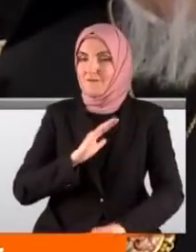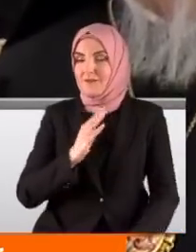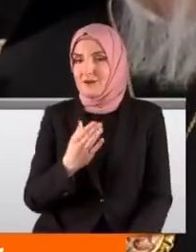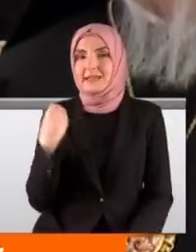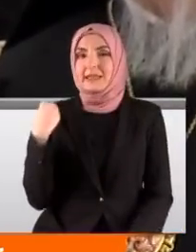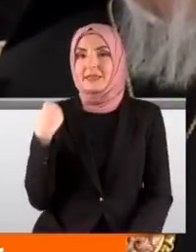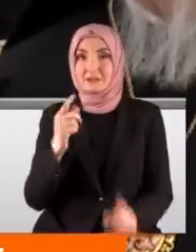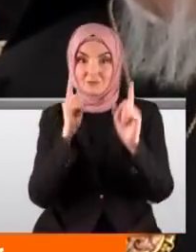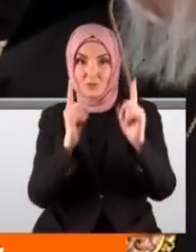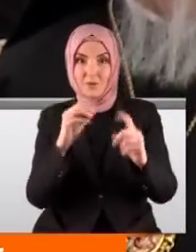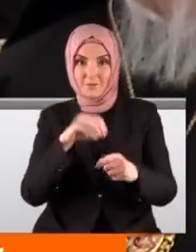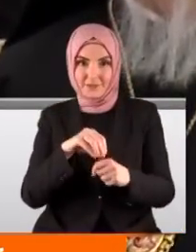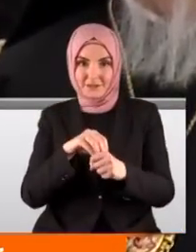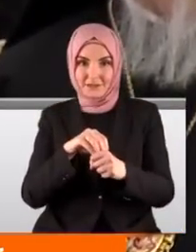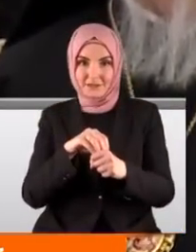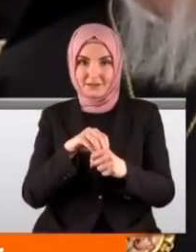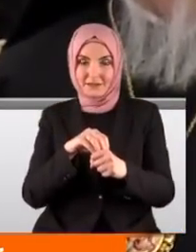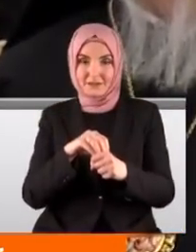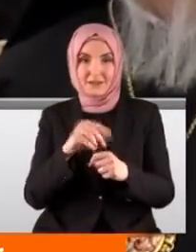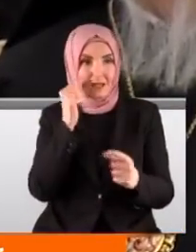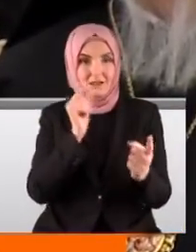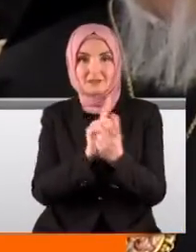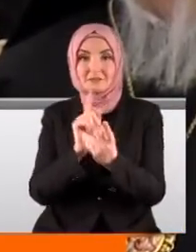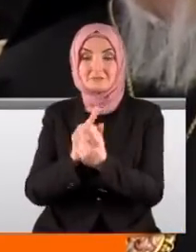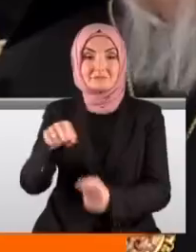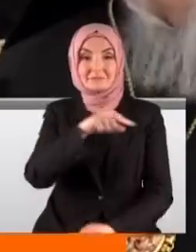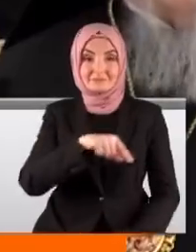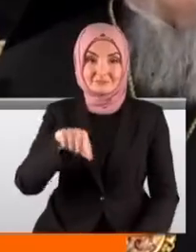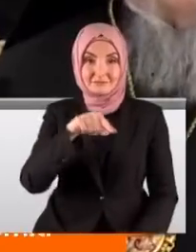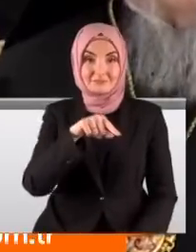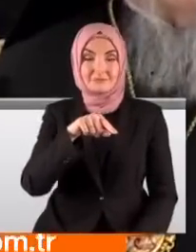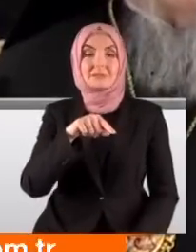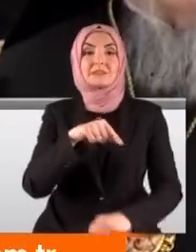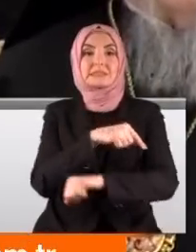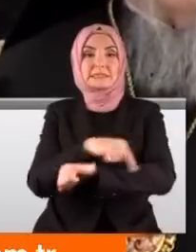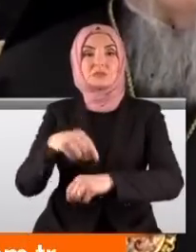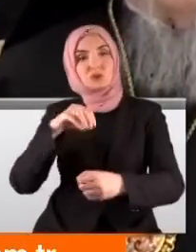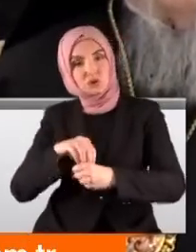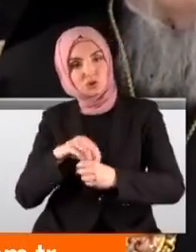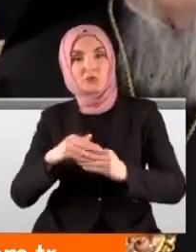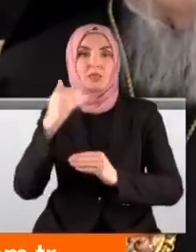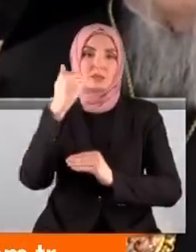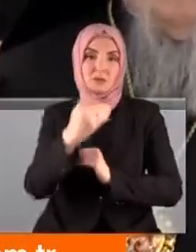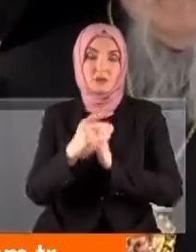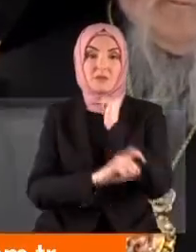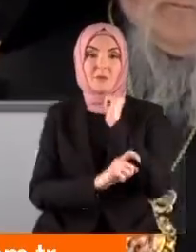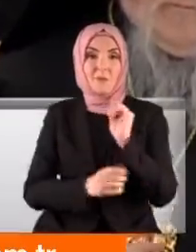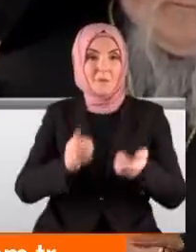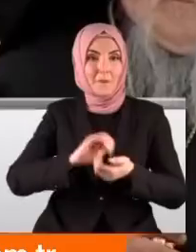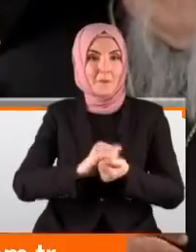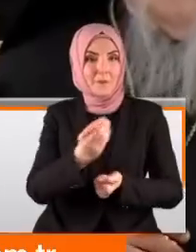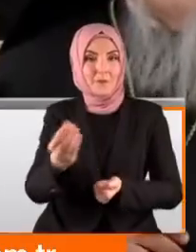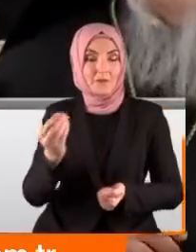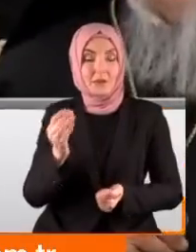muhataplarımız karşılarında sınırları içinde ve dışında terör örgütleriyle daha kararlı mücadele